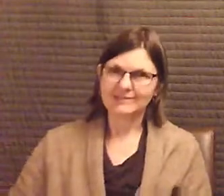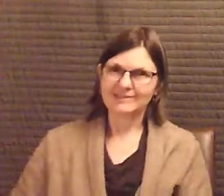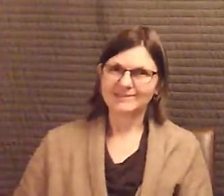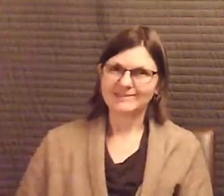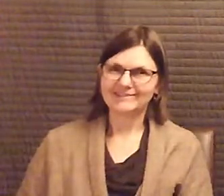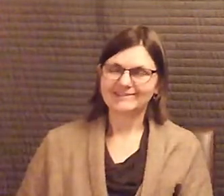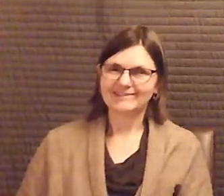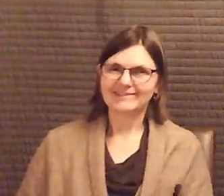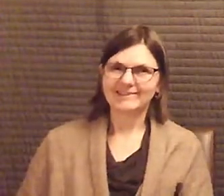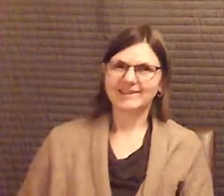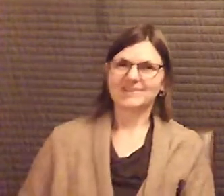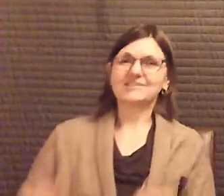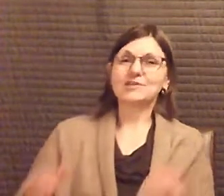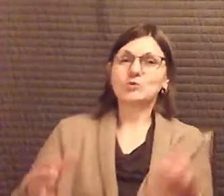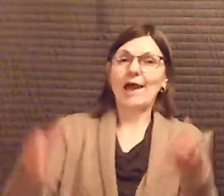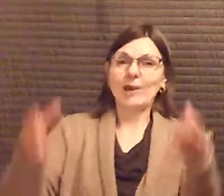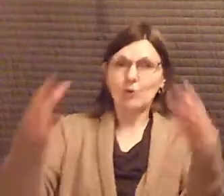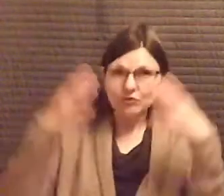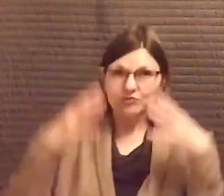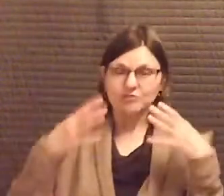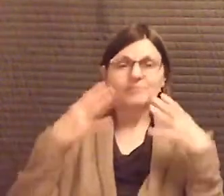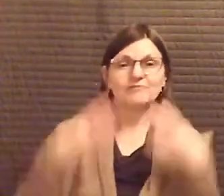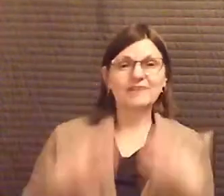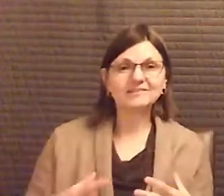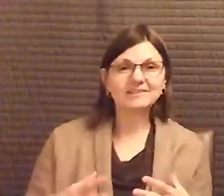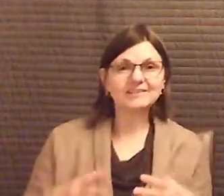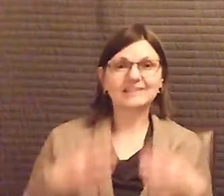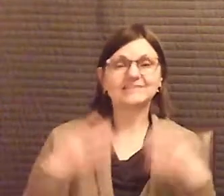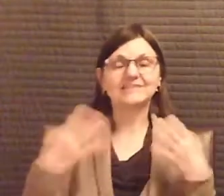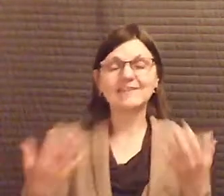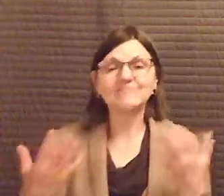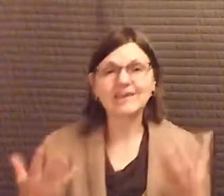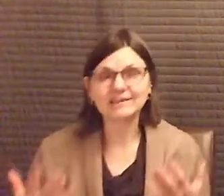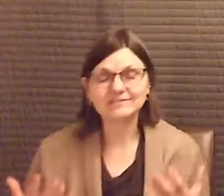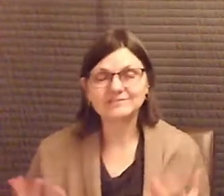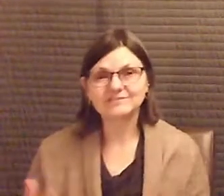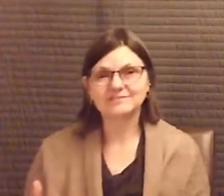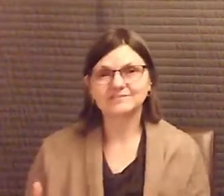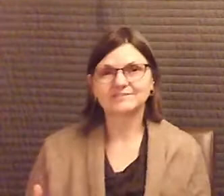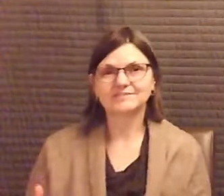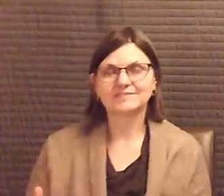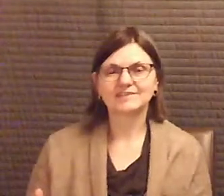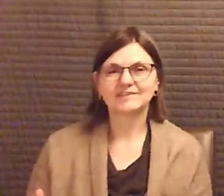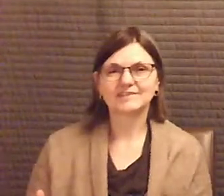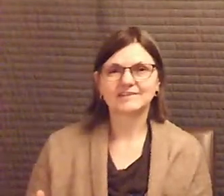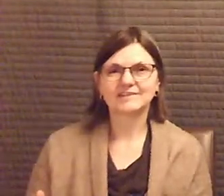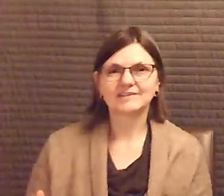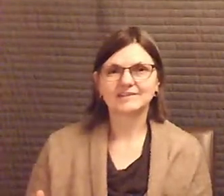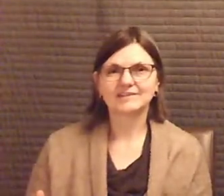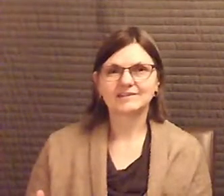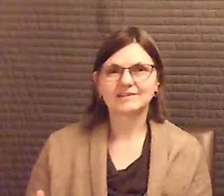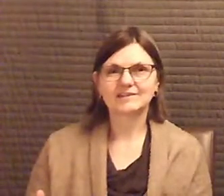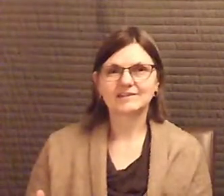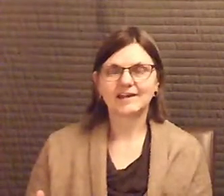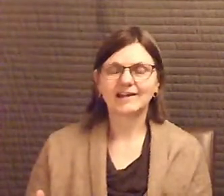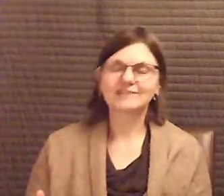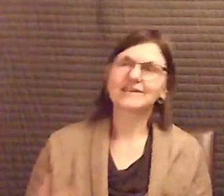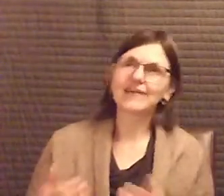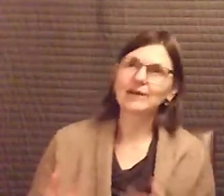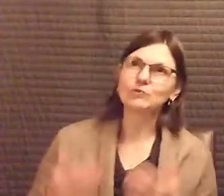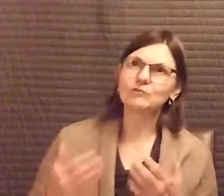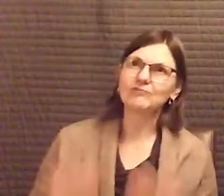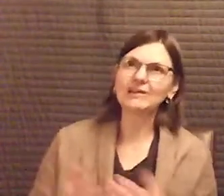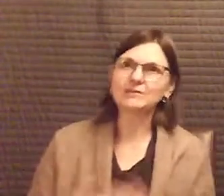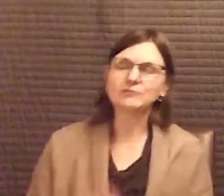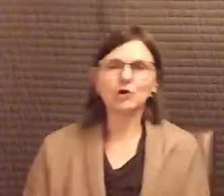mooi zien waar ons bevestigd in zijn wegen en dan zullen ook the enemies en ik